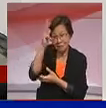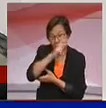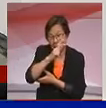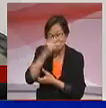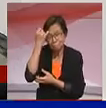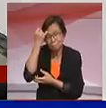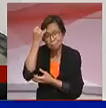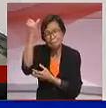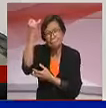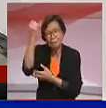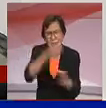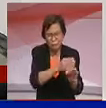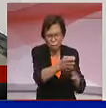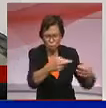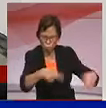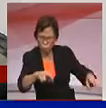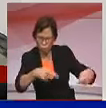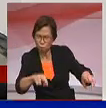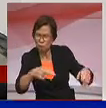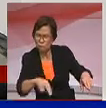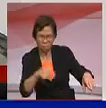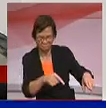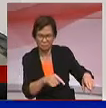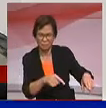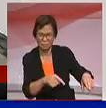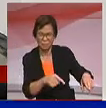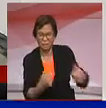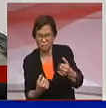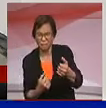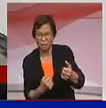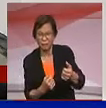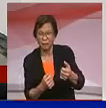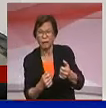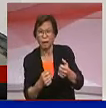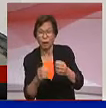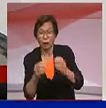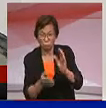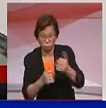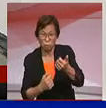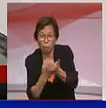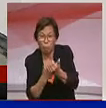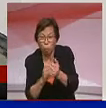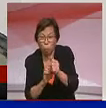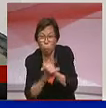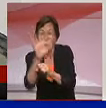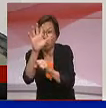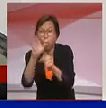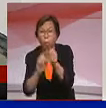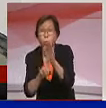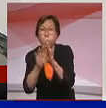kerajaan juga berpendapat sektor ini bukan penyumbang kepada kluster COVID-19.